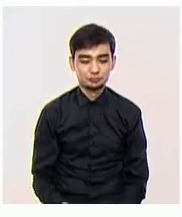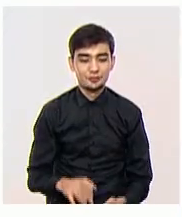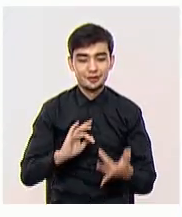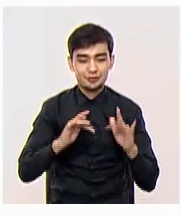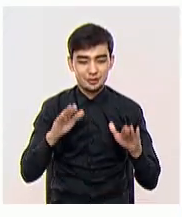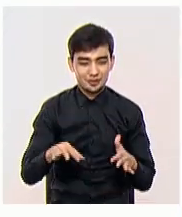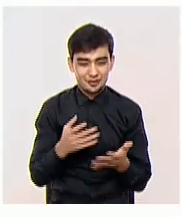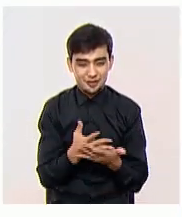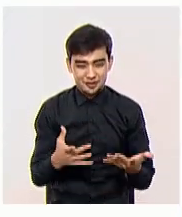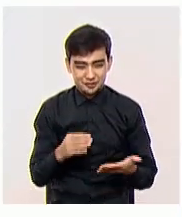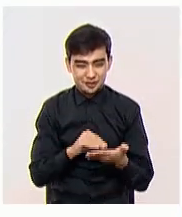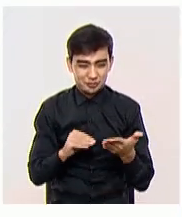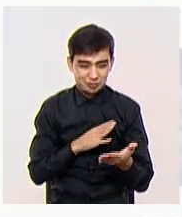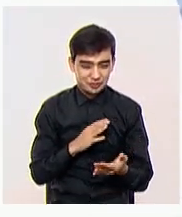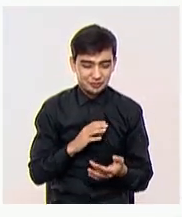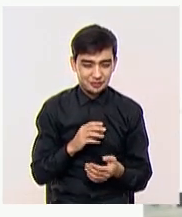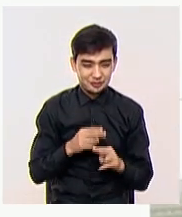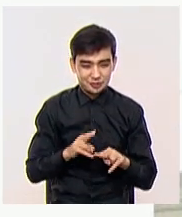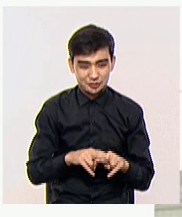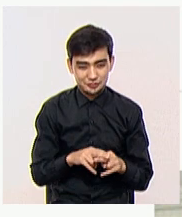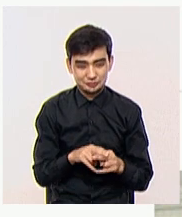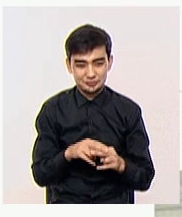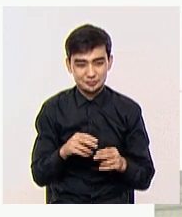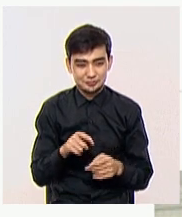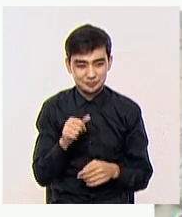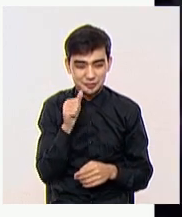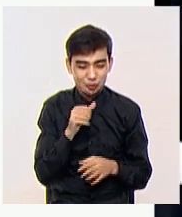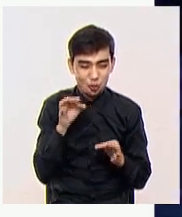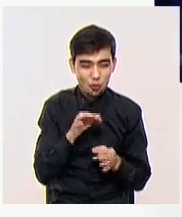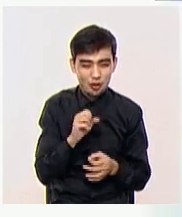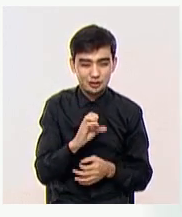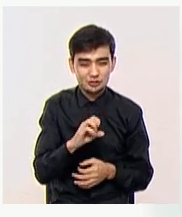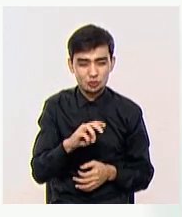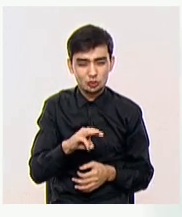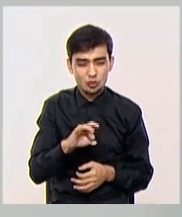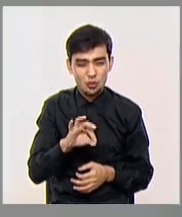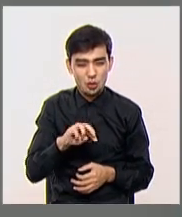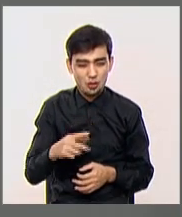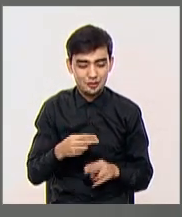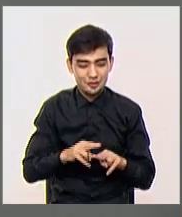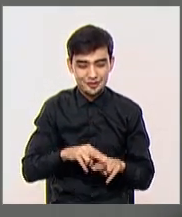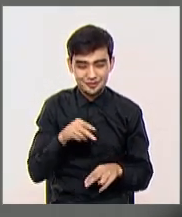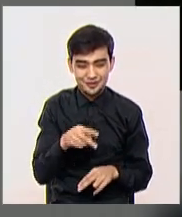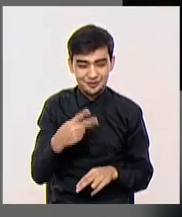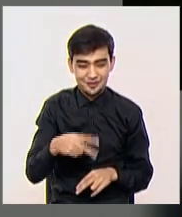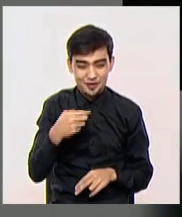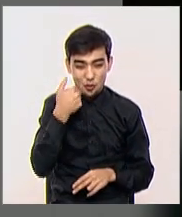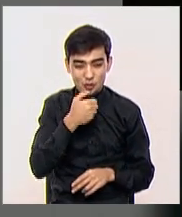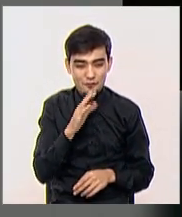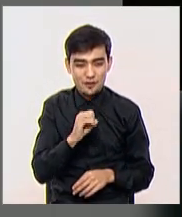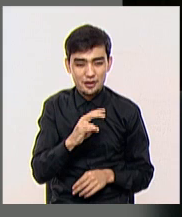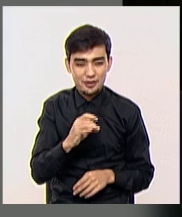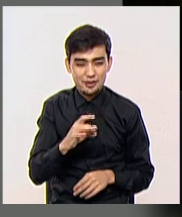Социальные сети пестрят страницами, предлагающих приоткрыть завесу тайны. По словам астрологов, предстоящий год пройдет под знаком Венеры. Это